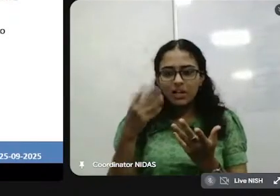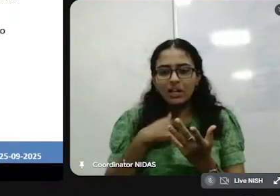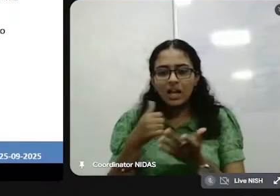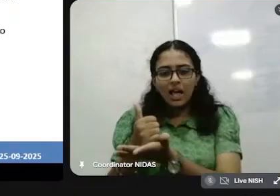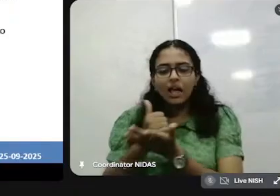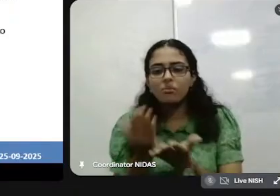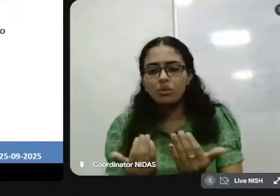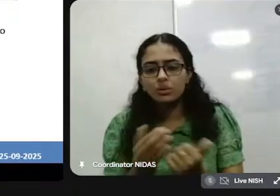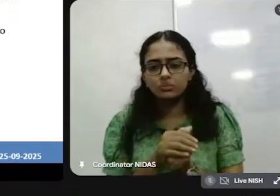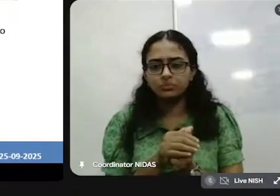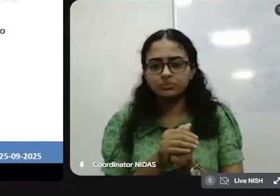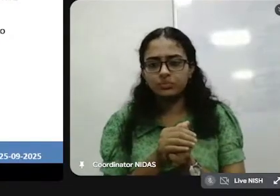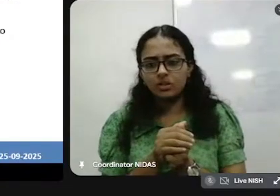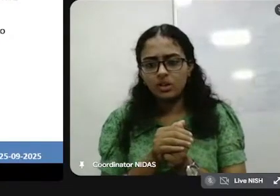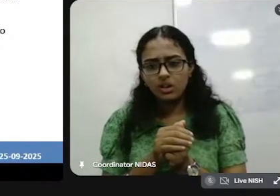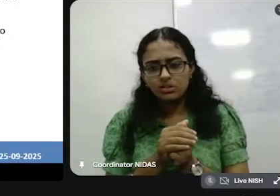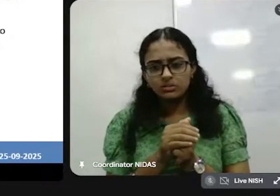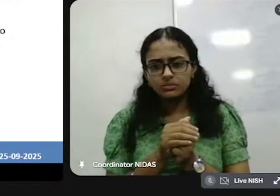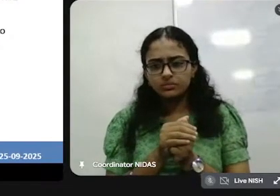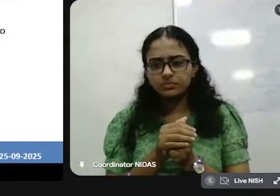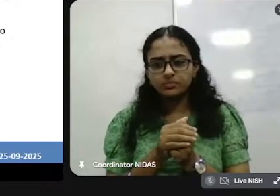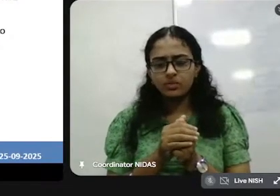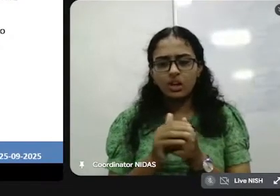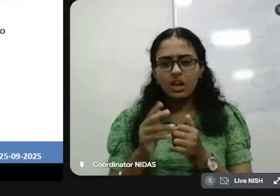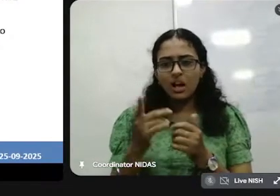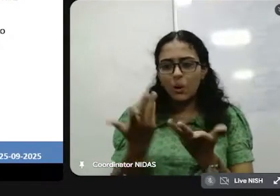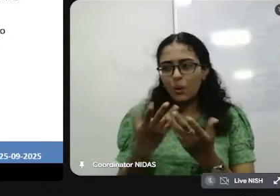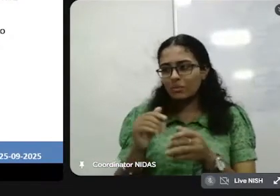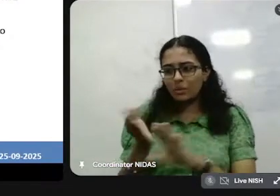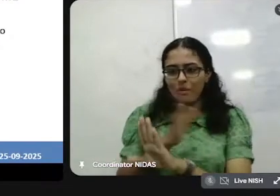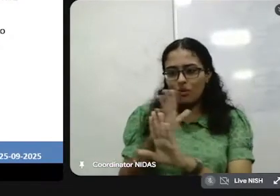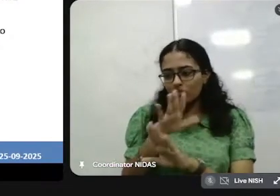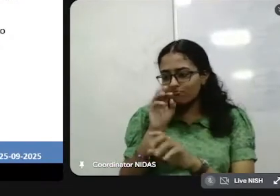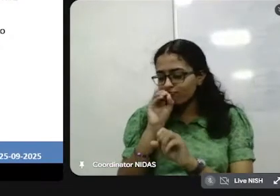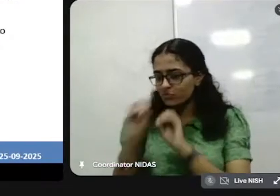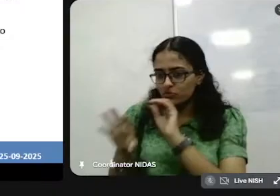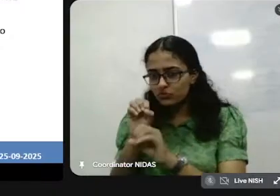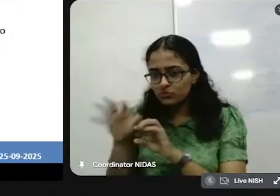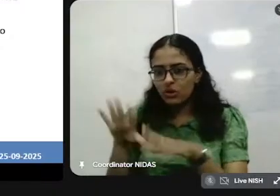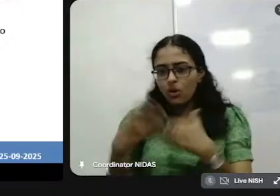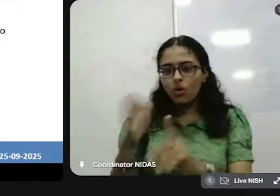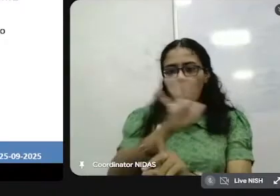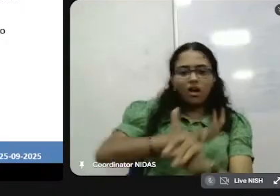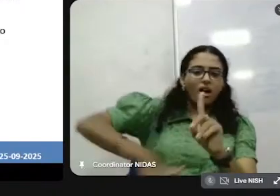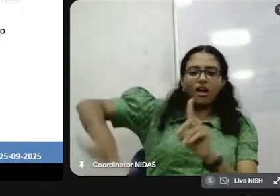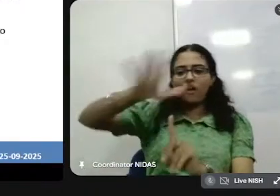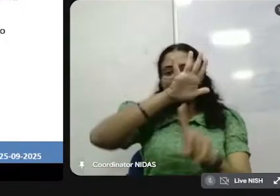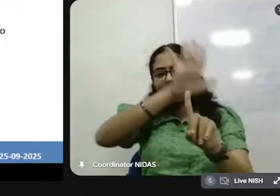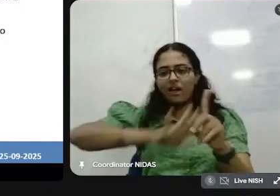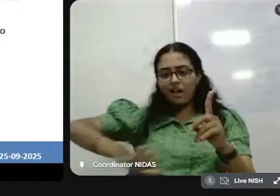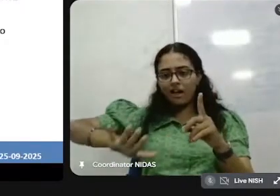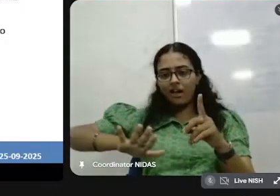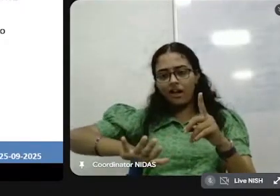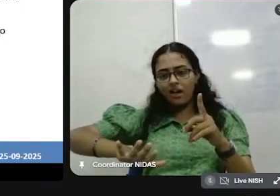ഉപയോഗിക്കാം, അല്ലെങ്കിൽ നമ്മൾ കുടുംബാംഗങ്ങളായിട്ട് അവർക്ക് റിമൈൻഡേഴ്സ് കൊടുത്ത് കാര്യങ്ങൾ ചെയ്യിപ്പിക്കാം, അല്ലെ എൻവയോൺമെന്റൽ സ്ട്രക്ചറിനുള്ള മാറ്റം.